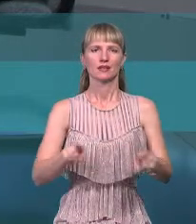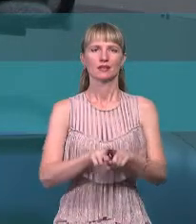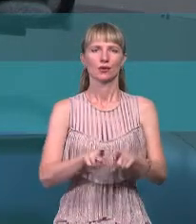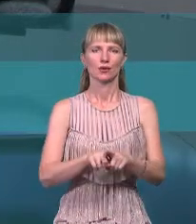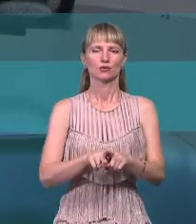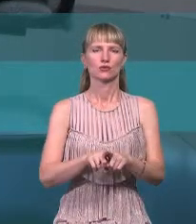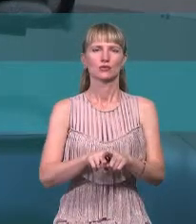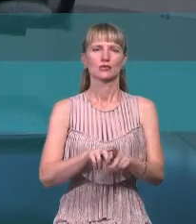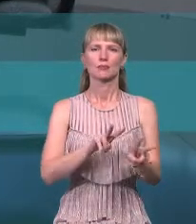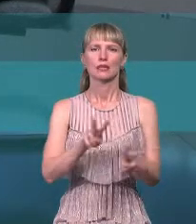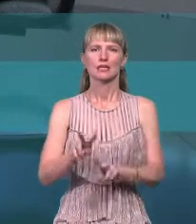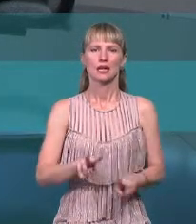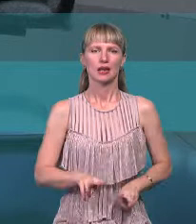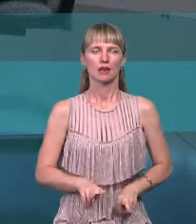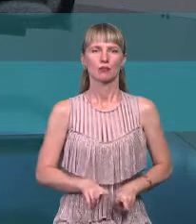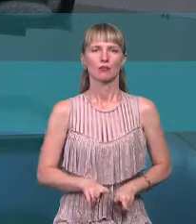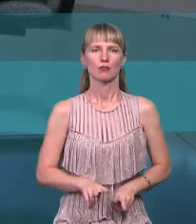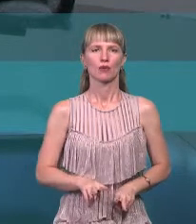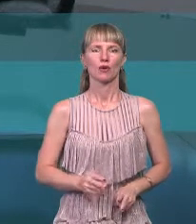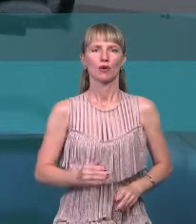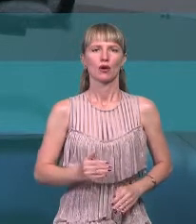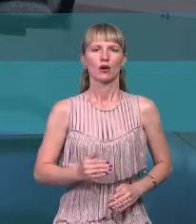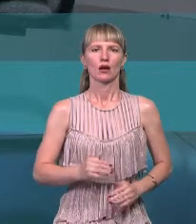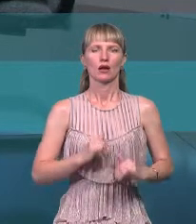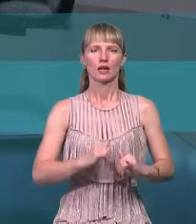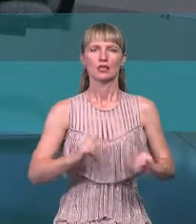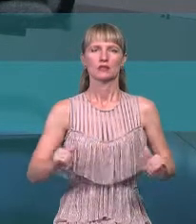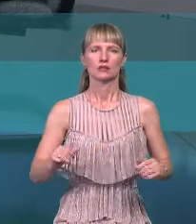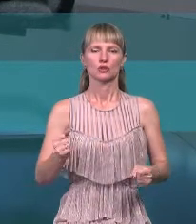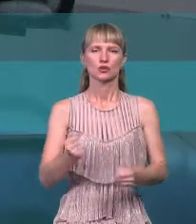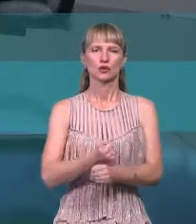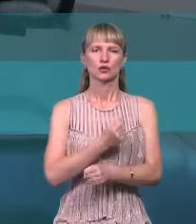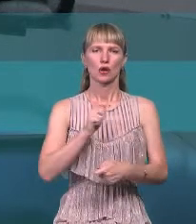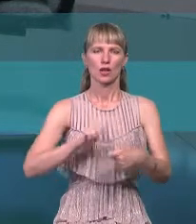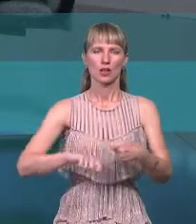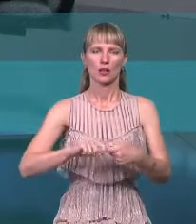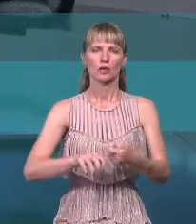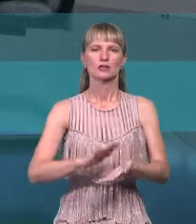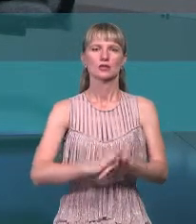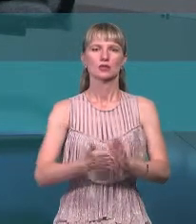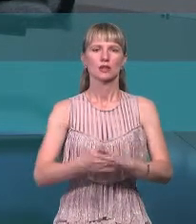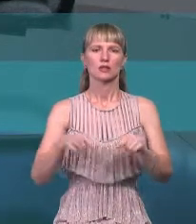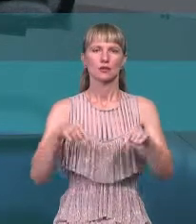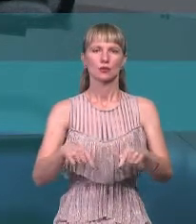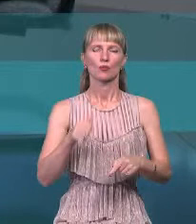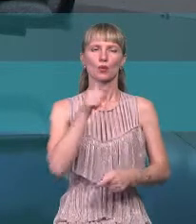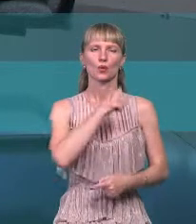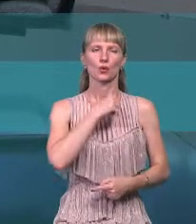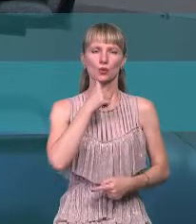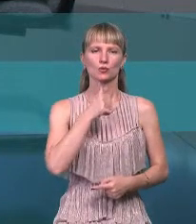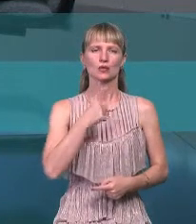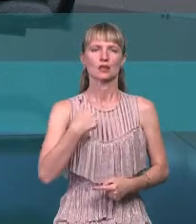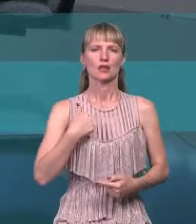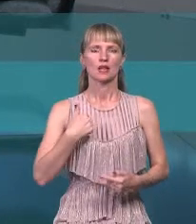спостерігаємо тенденцію більш жорсткого контролю. Ситуація в цьому році, до речі,